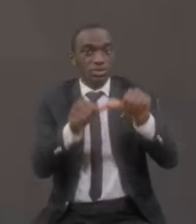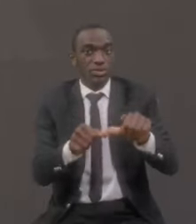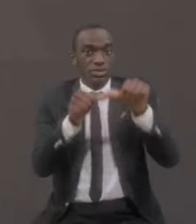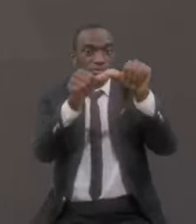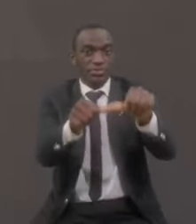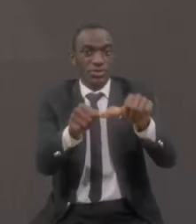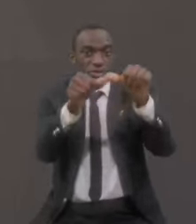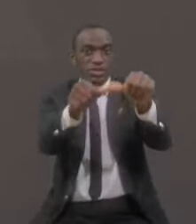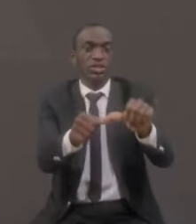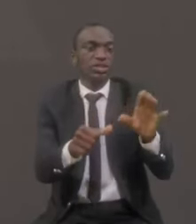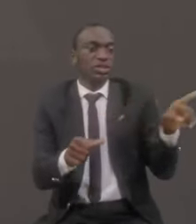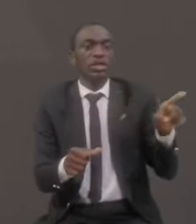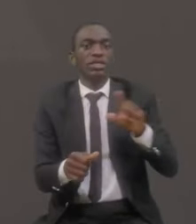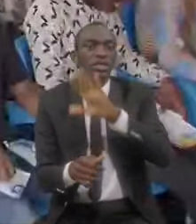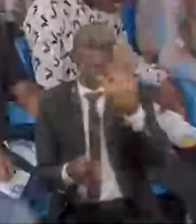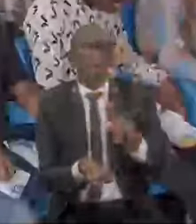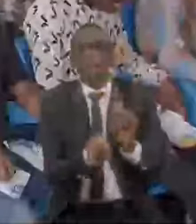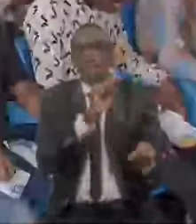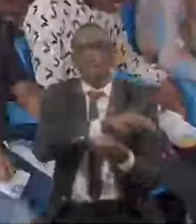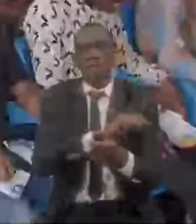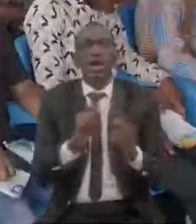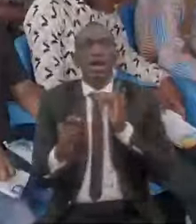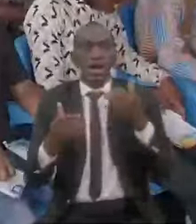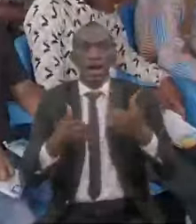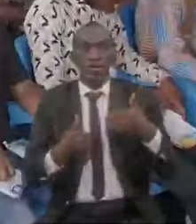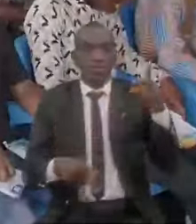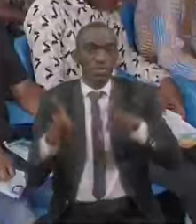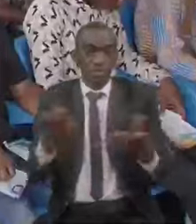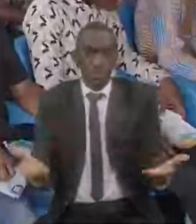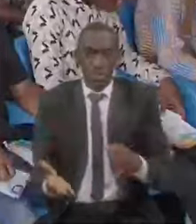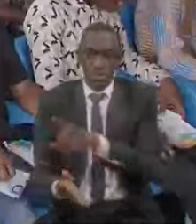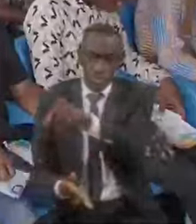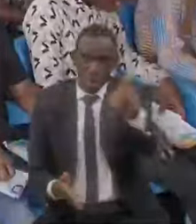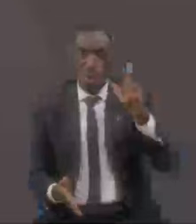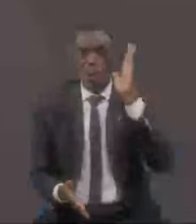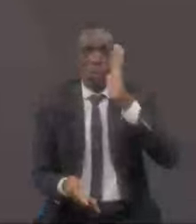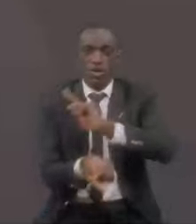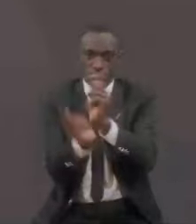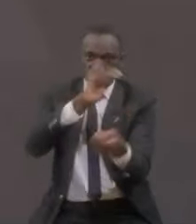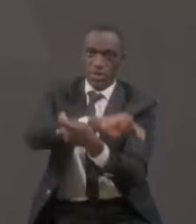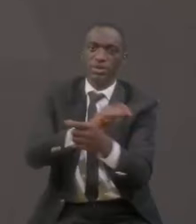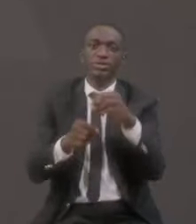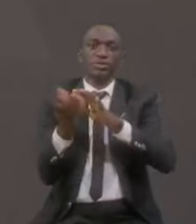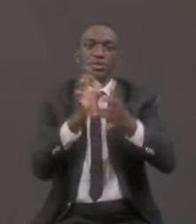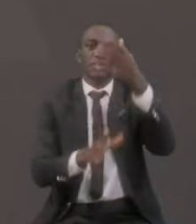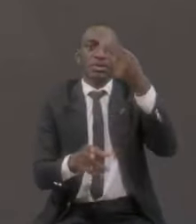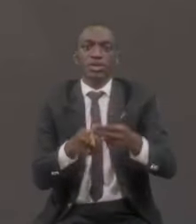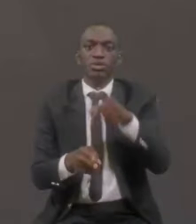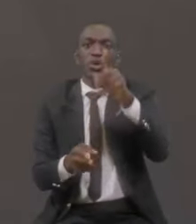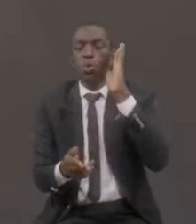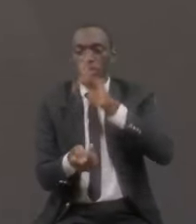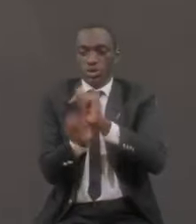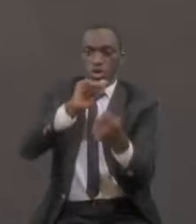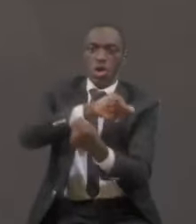a des gens ici aujourd'hui qui vont revenir. Il y a des gens, tu vas revenir. Et ils